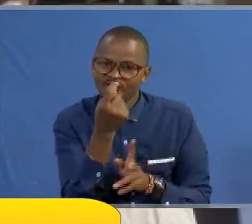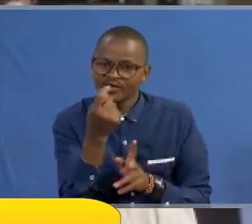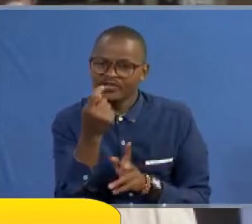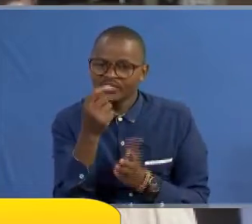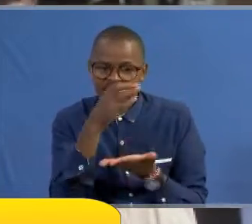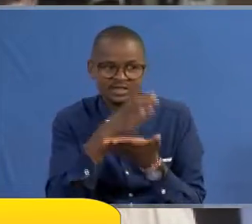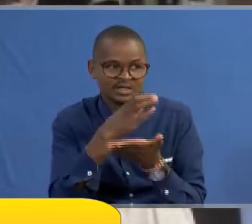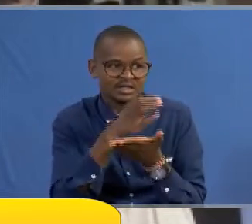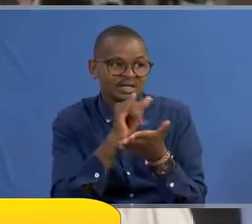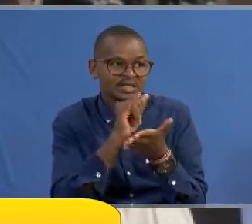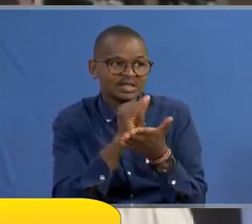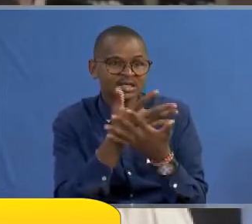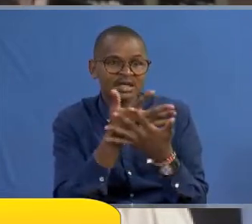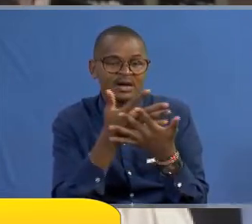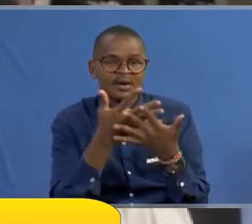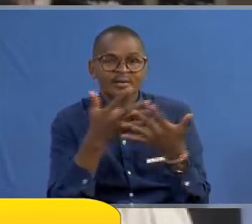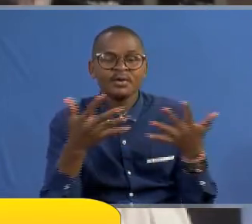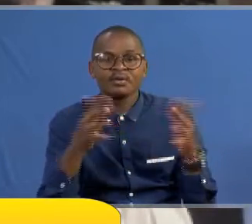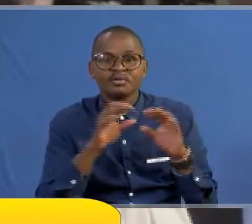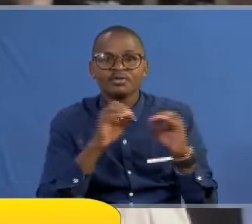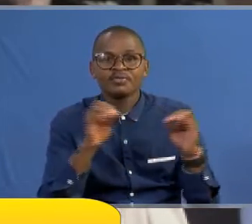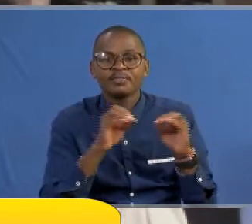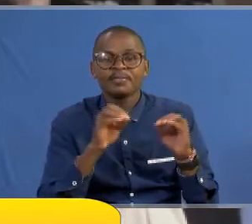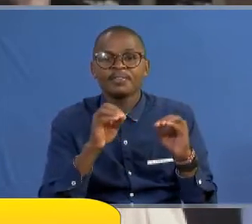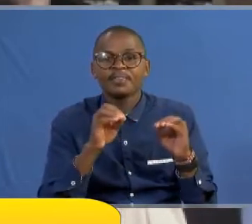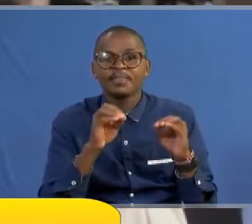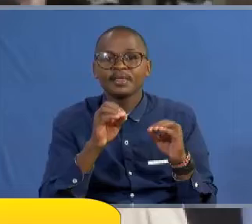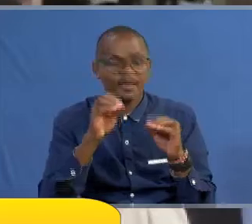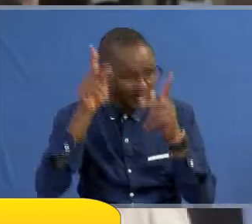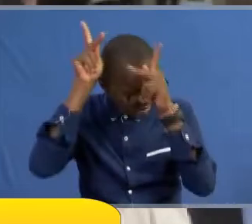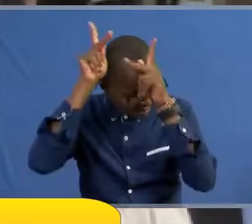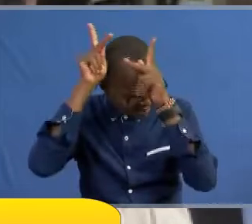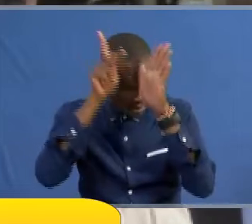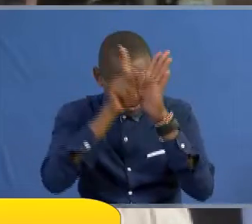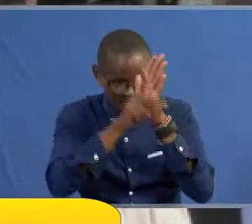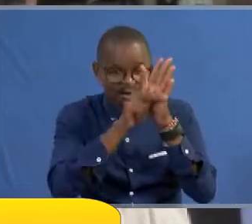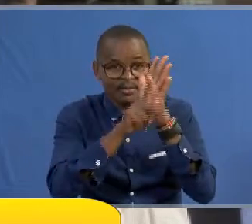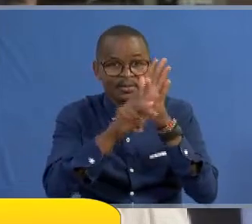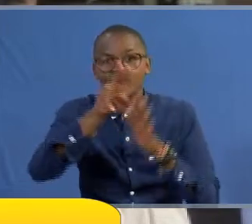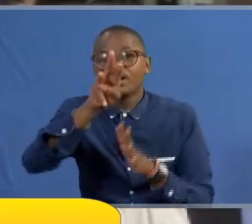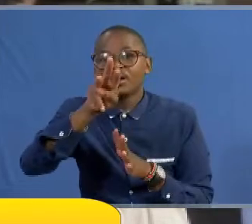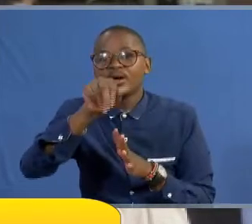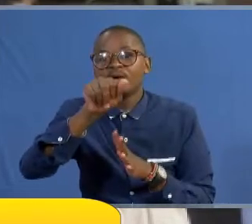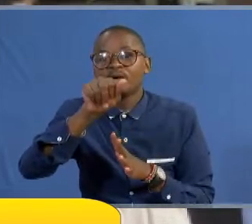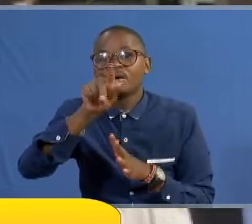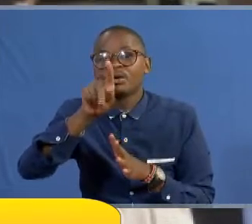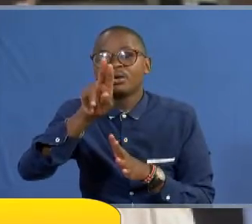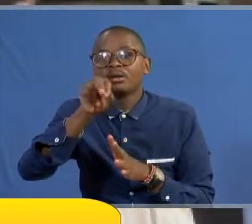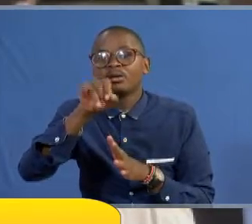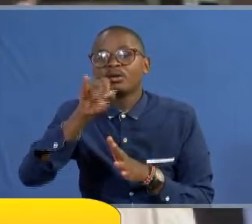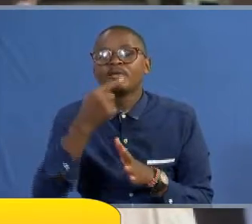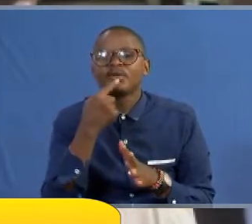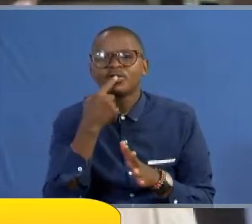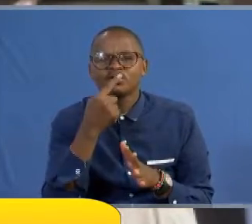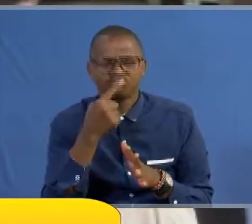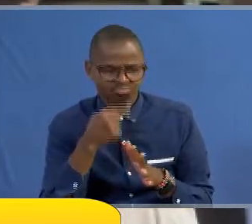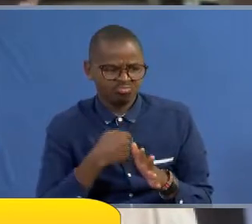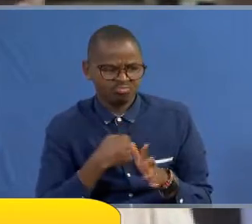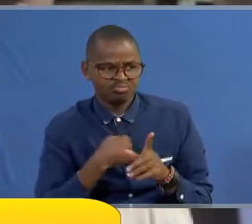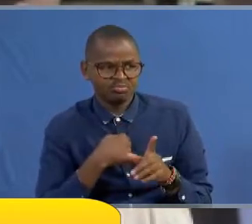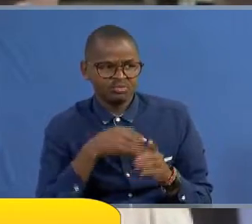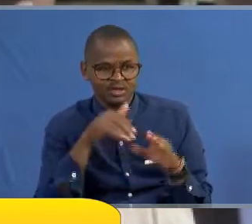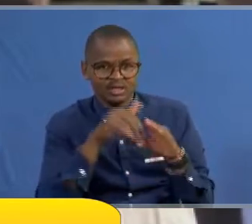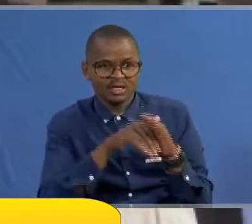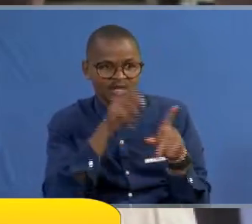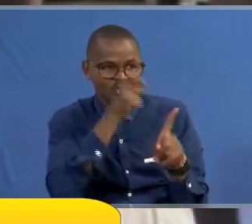centers, some centers in Kakamega, some in Kitui, some in Makueni, and I'm told also